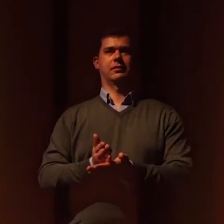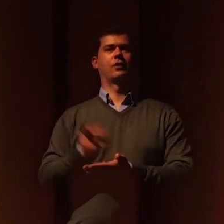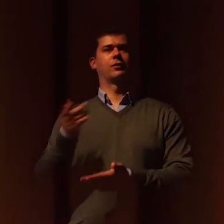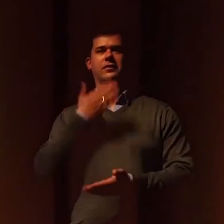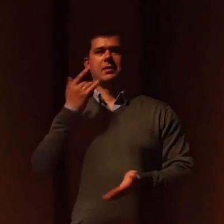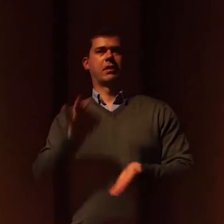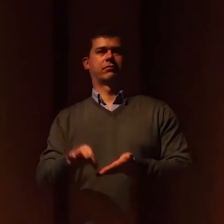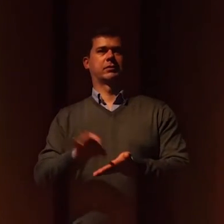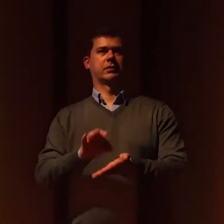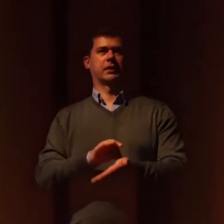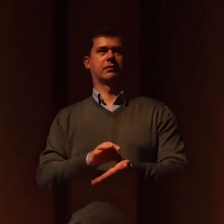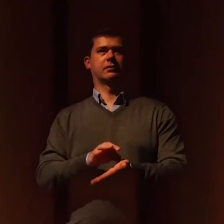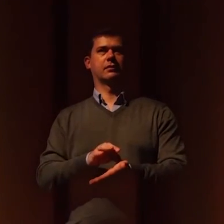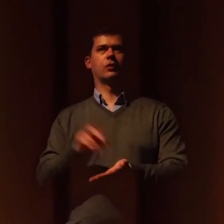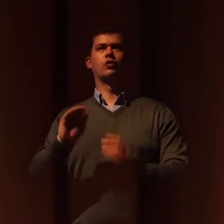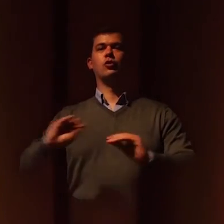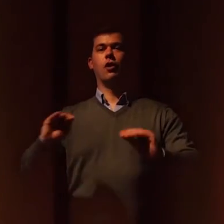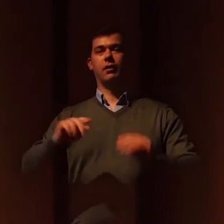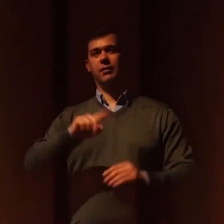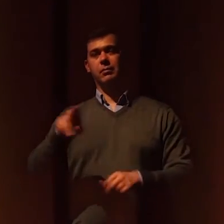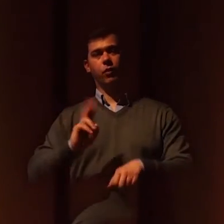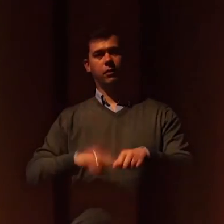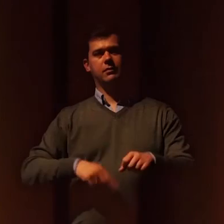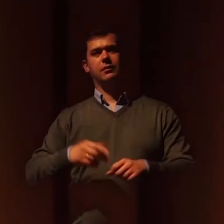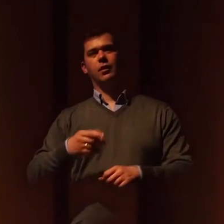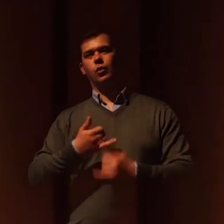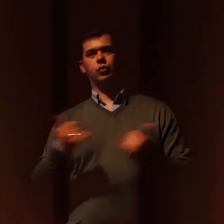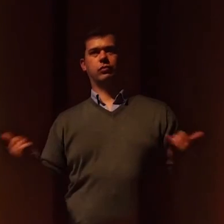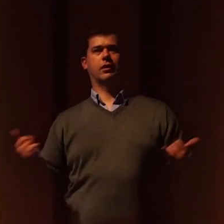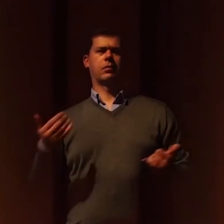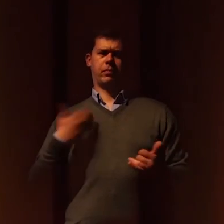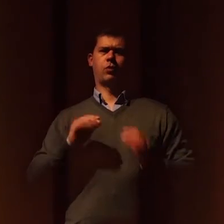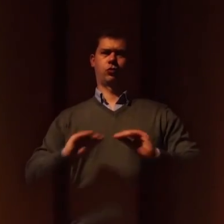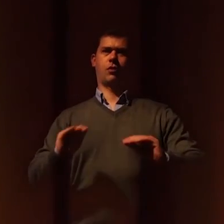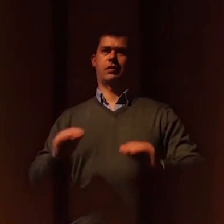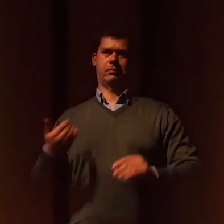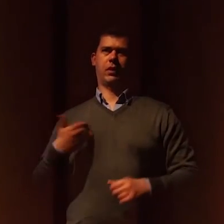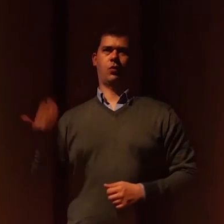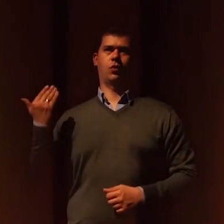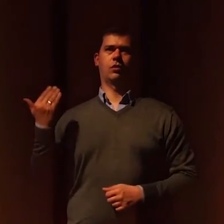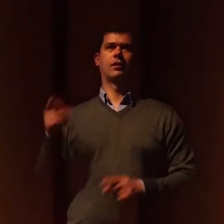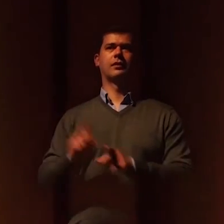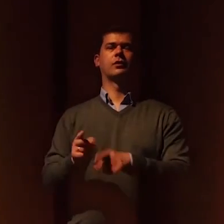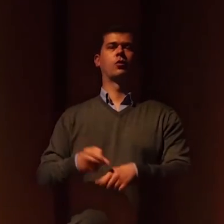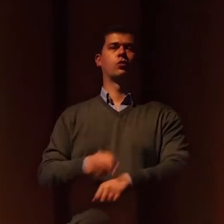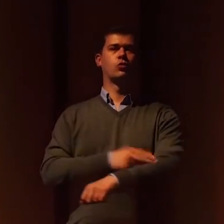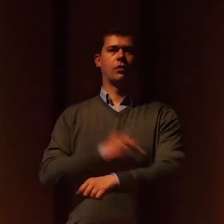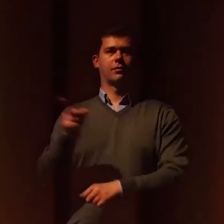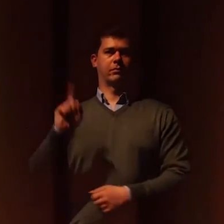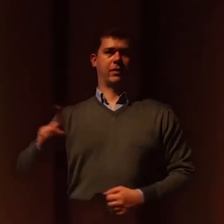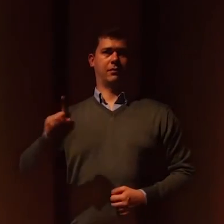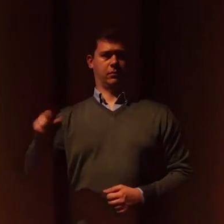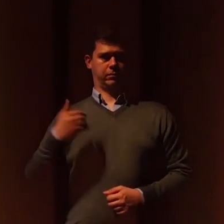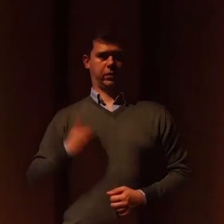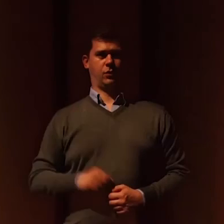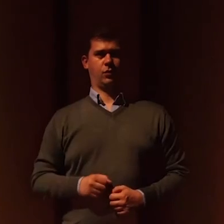systematyczny obowiązek takich szkoleń ale cały szereg służb przeszło takie szkolenie Zresztą także i urzędników państwowych